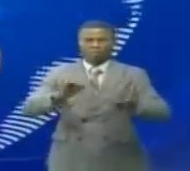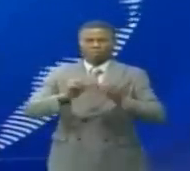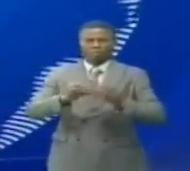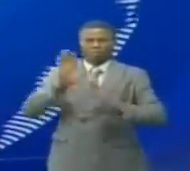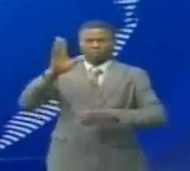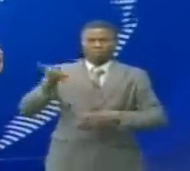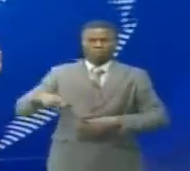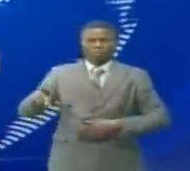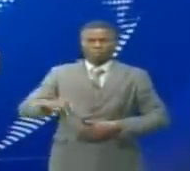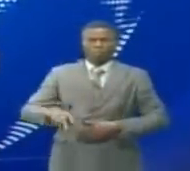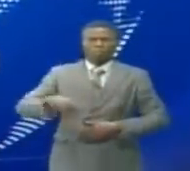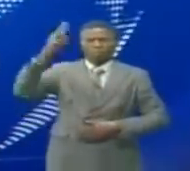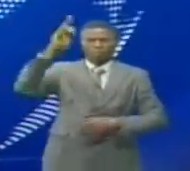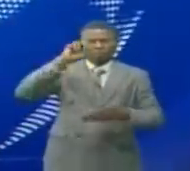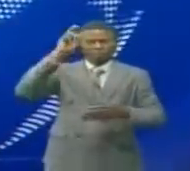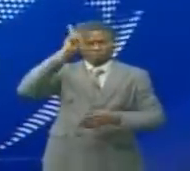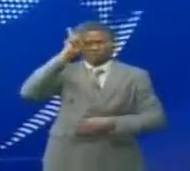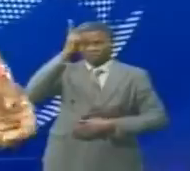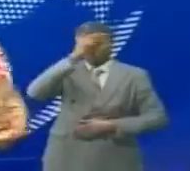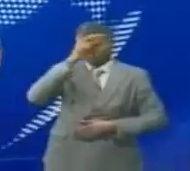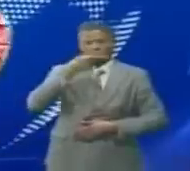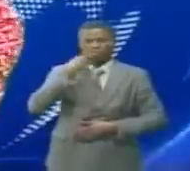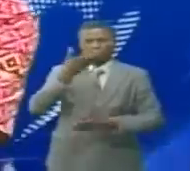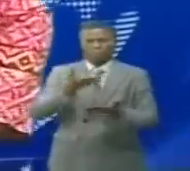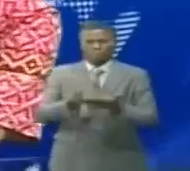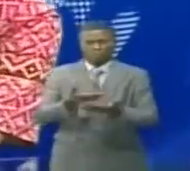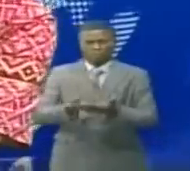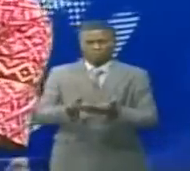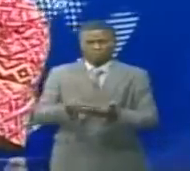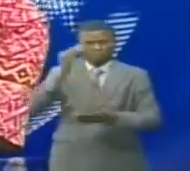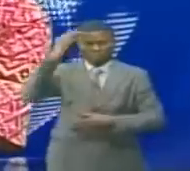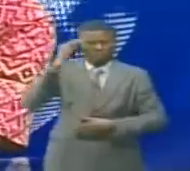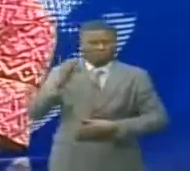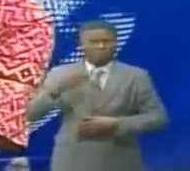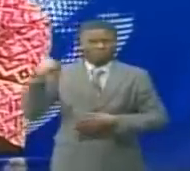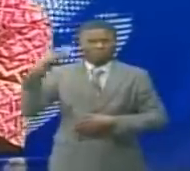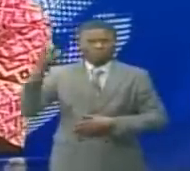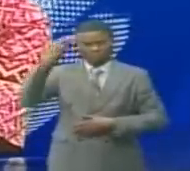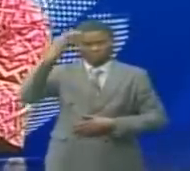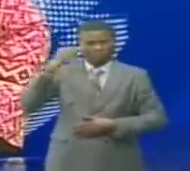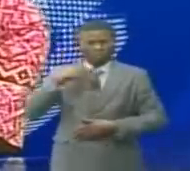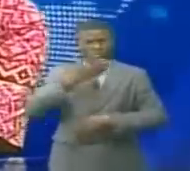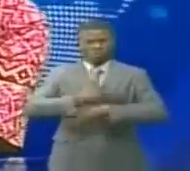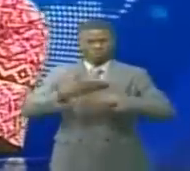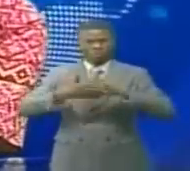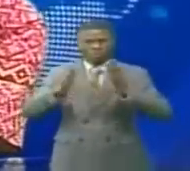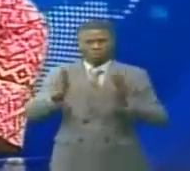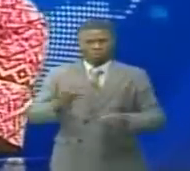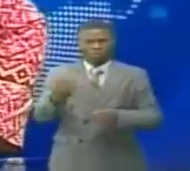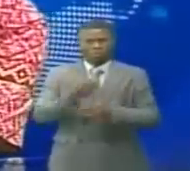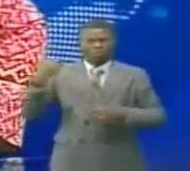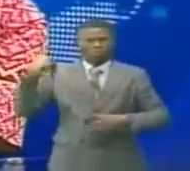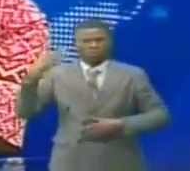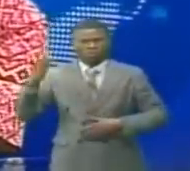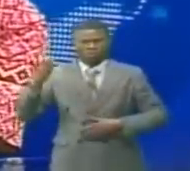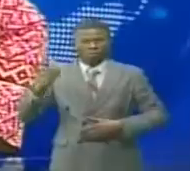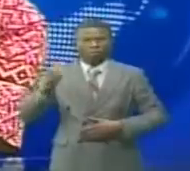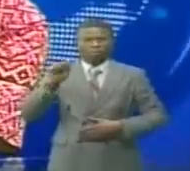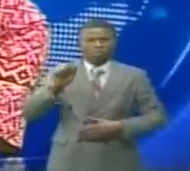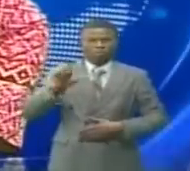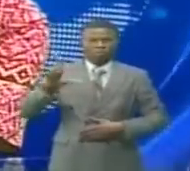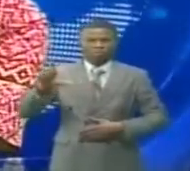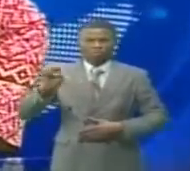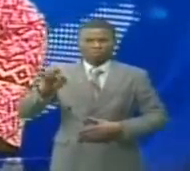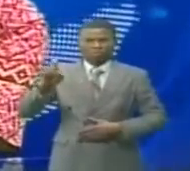de la province du Haut-Katanga était au centre des échanges entre le ministre d'État, ministre des Infrastructures, Travaux publics, Alexis Guizarou, et le